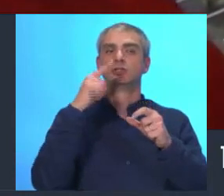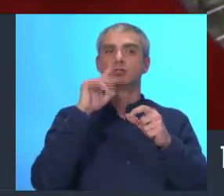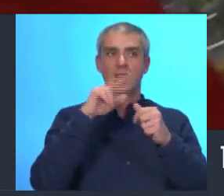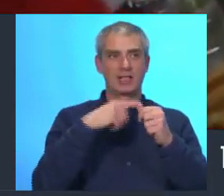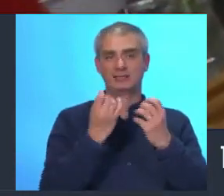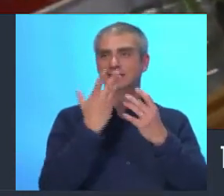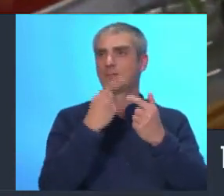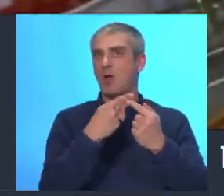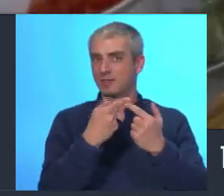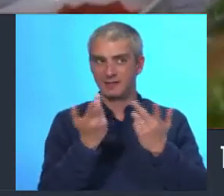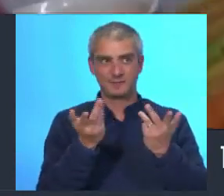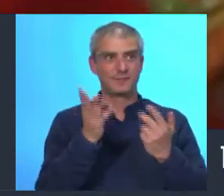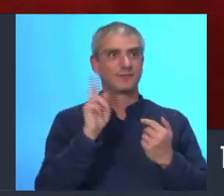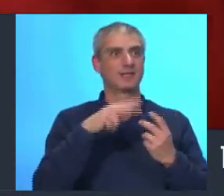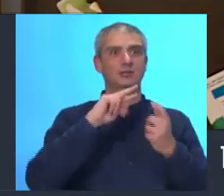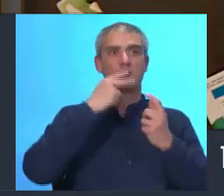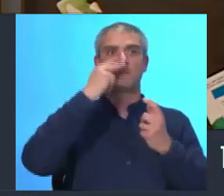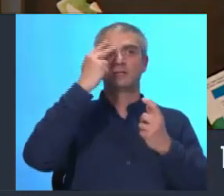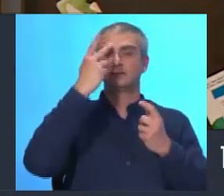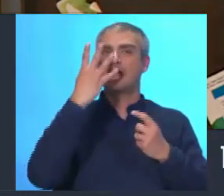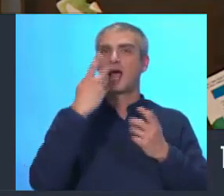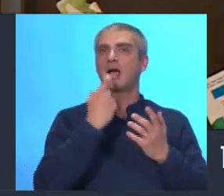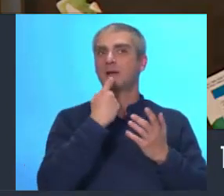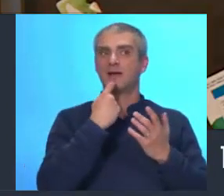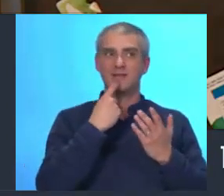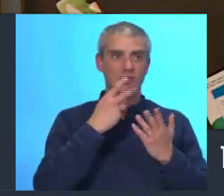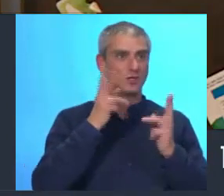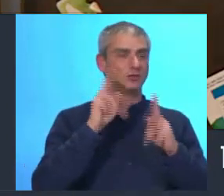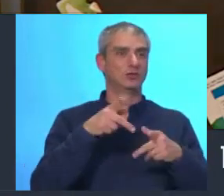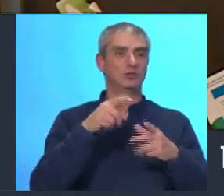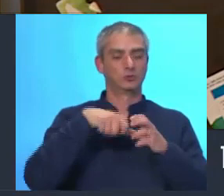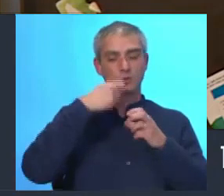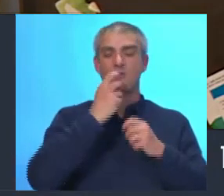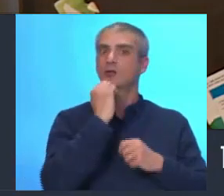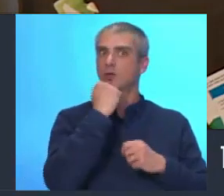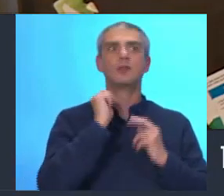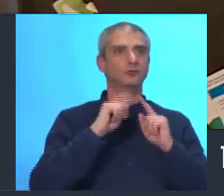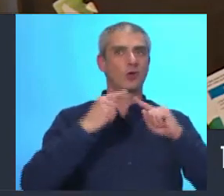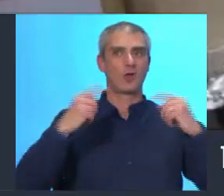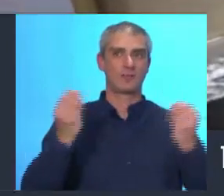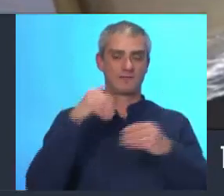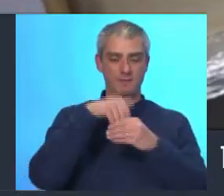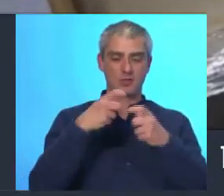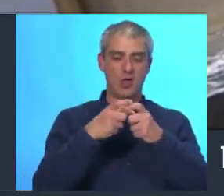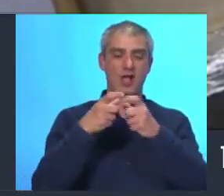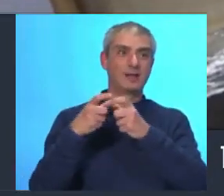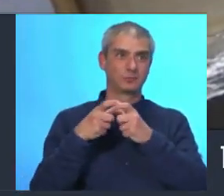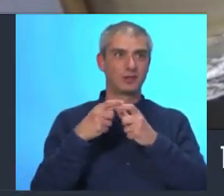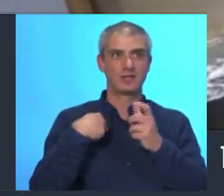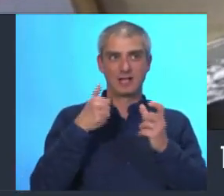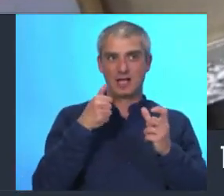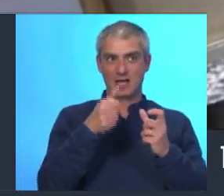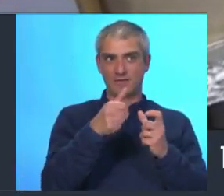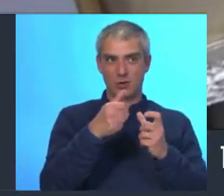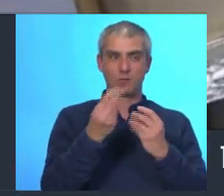צמחוני, יש פסטה ארבע גבינות, יש סופלי שוקולד, יש כל מיני דברים בקפסולות. אני נלחץ על הכפתור, המכונה